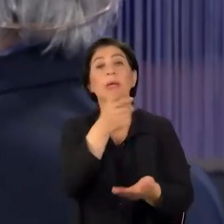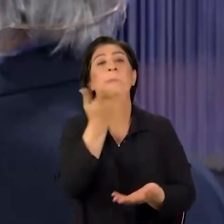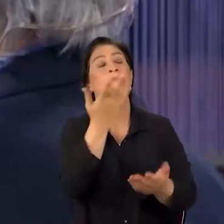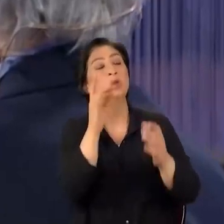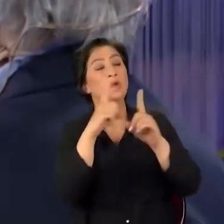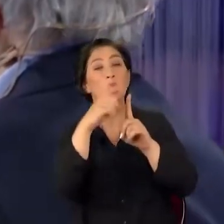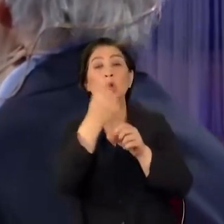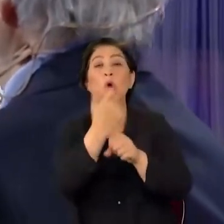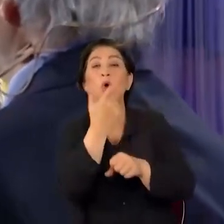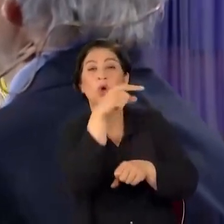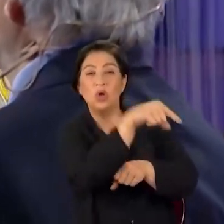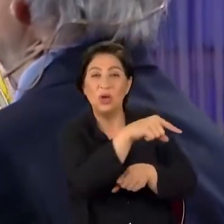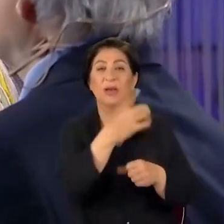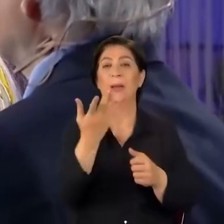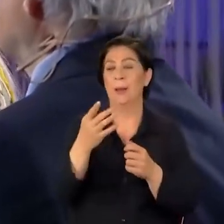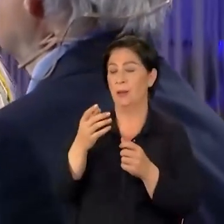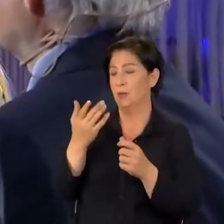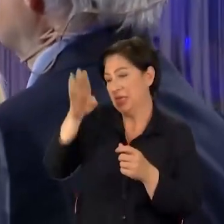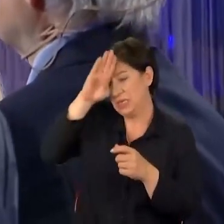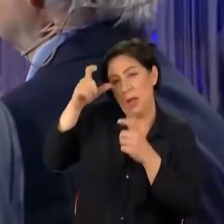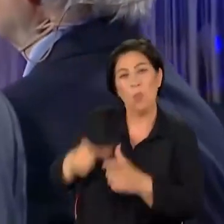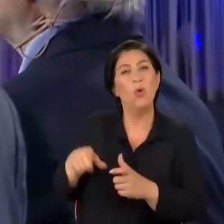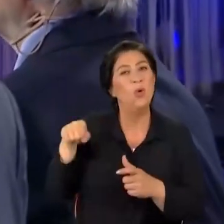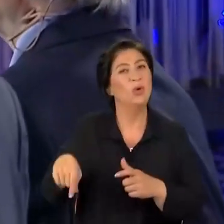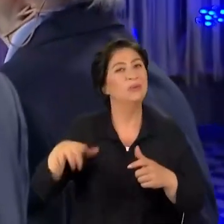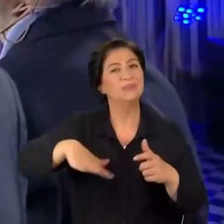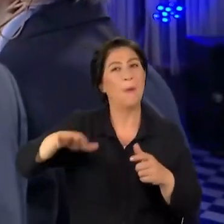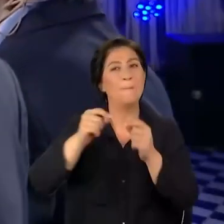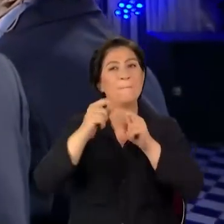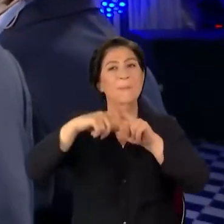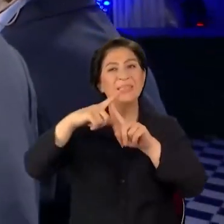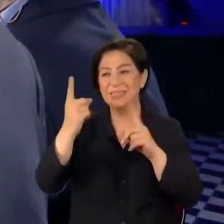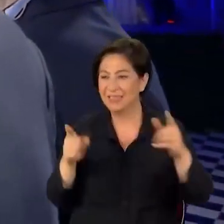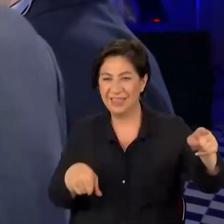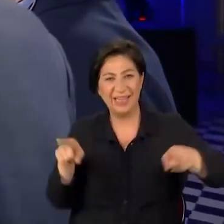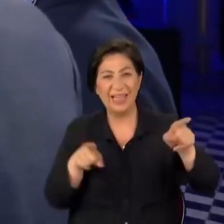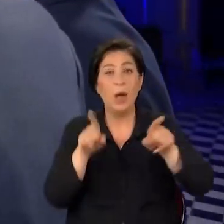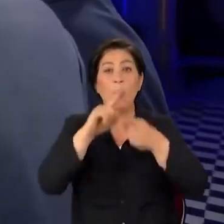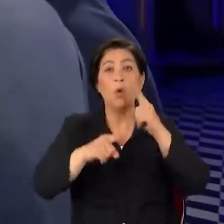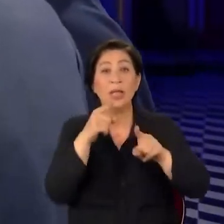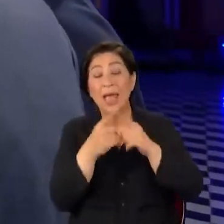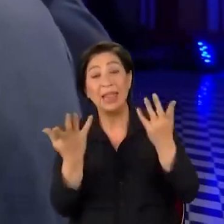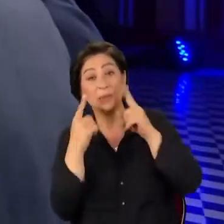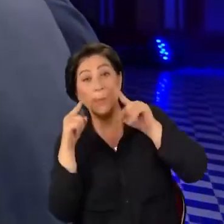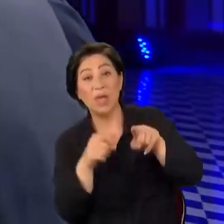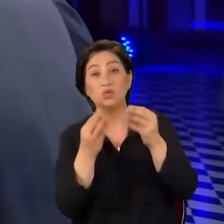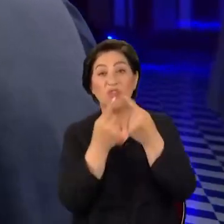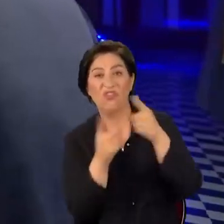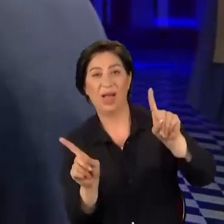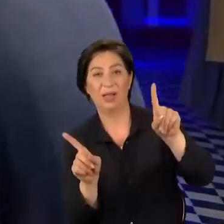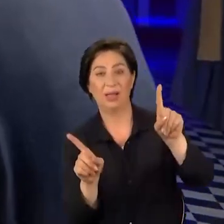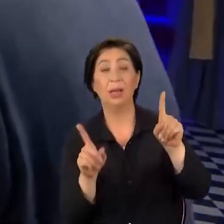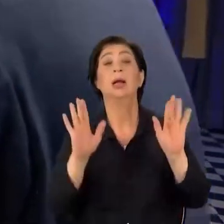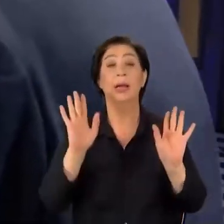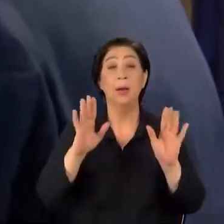çocuğun yaklaşımıyla Batı'da yaşayan bir çocuğun yaklaşımı, siyasetle ilgisi ve siyasete bakış açısı çok farklılaşıyor. Bu